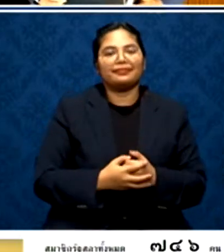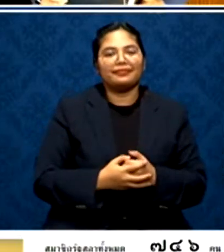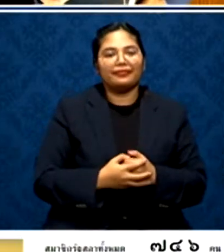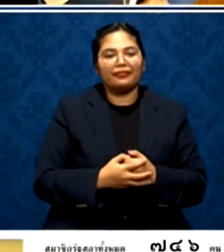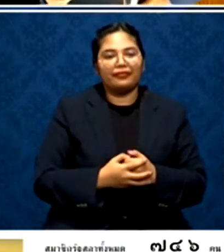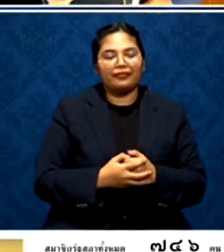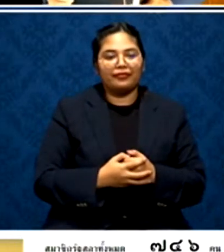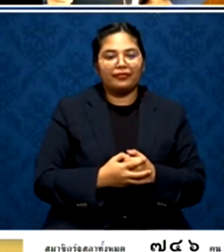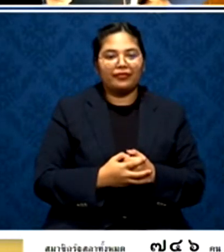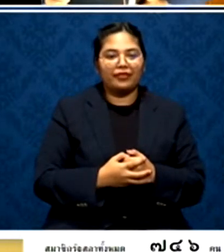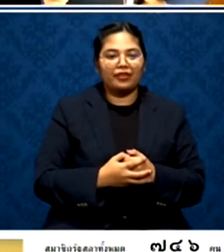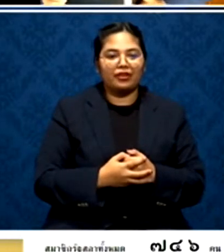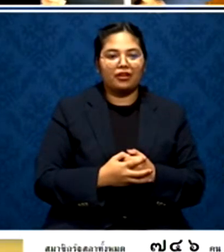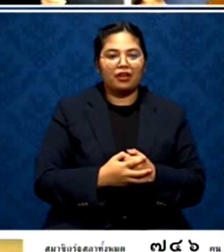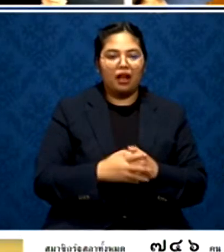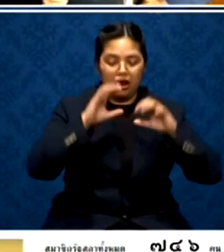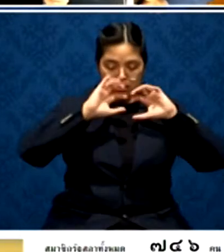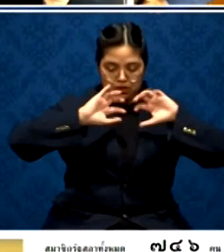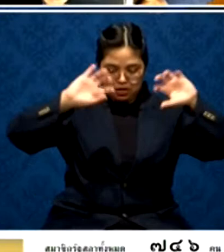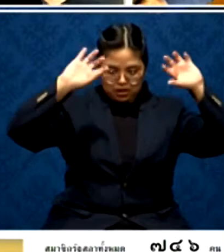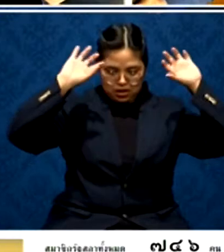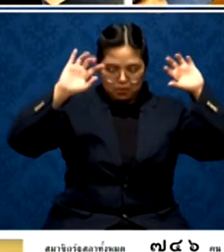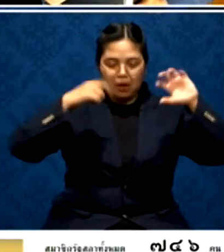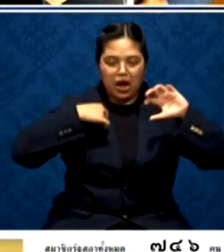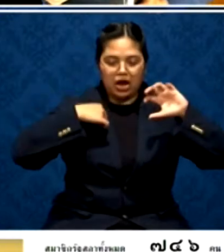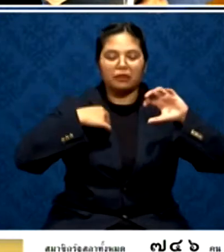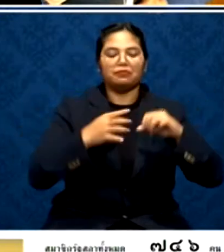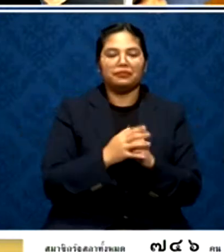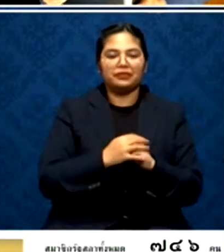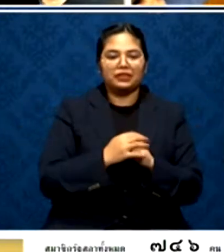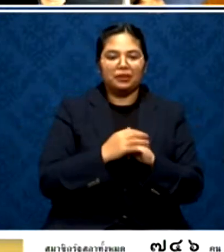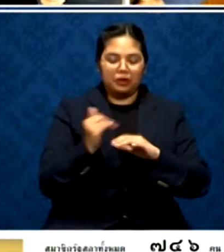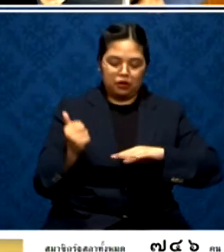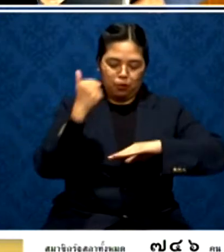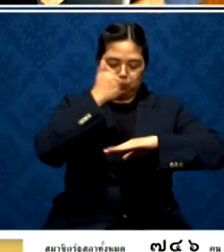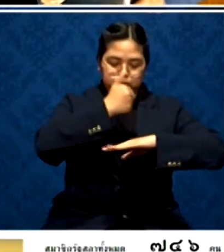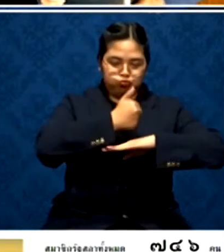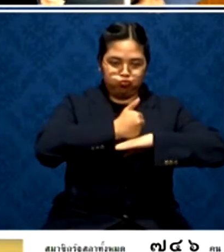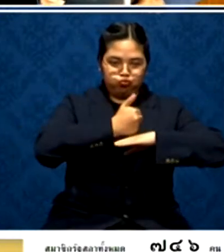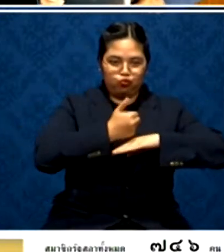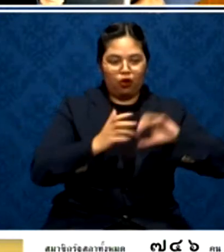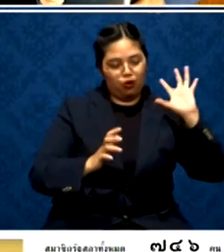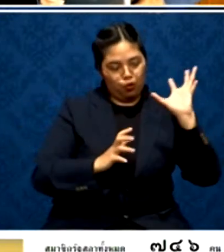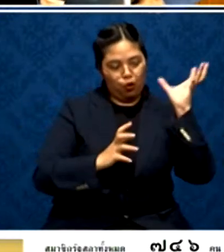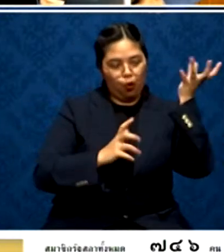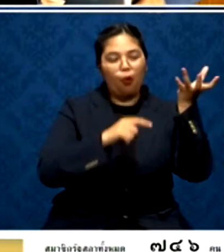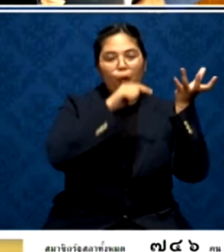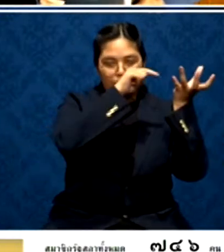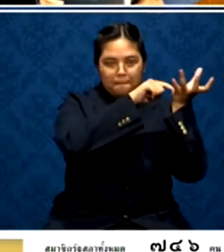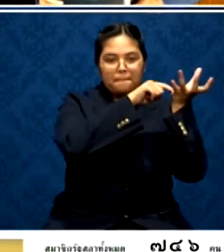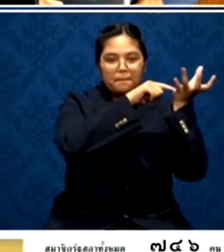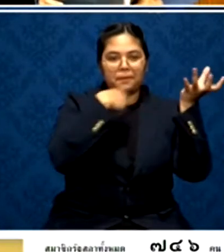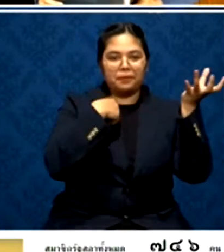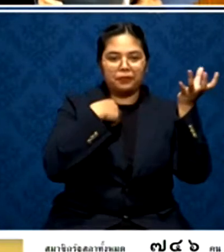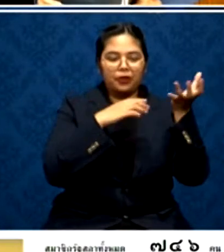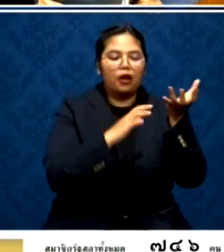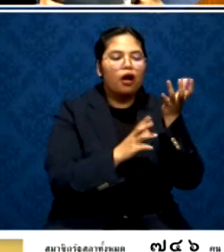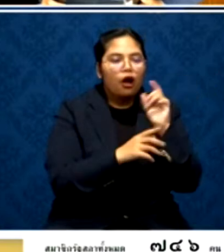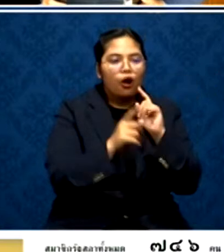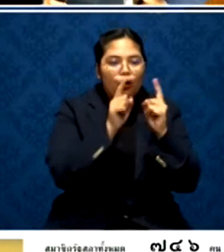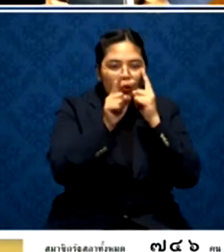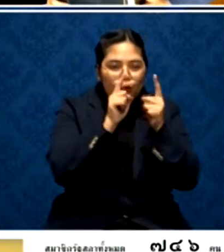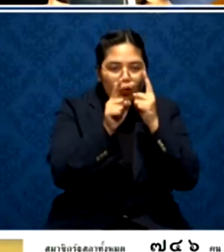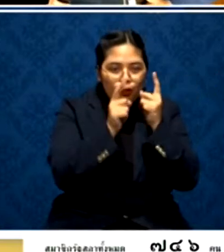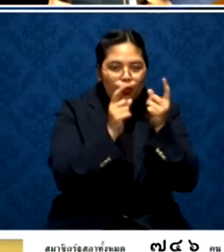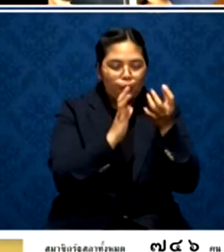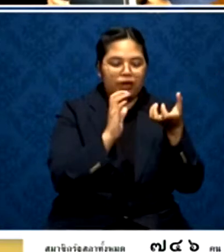ขนอกจากนี้รัฐบาลจะสร้างบทบาทในเวทีโลกให้ความสำคัญกับการดำเนินความสัมพันธ์ทางการทูตกับประเทศต่